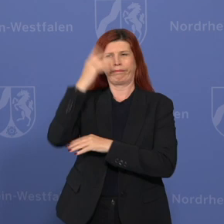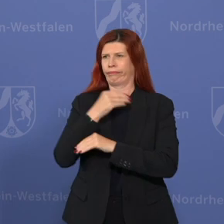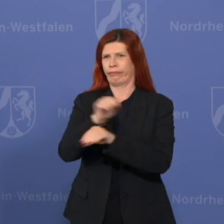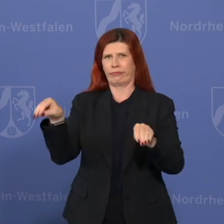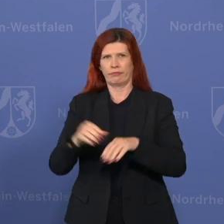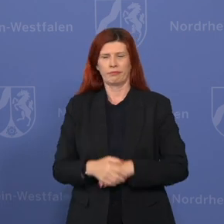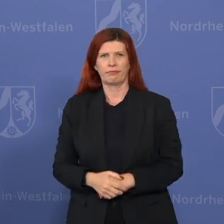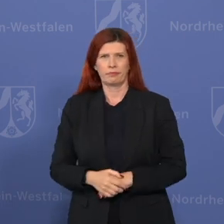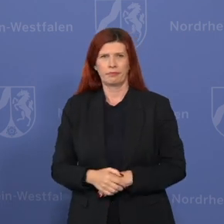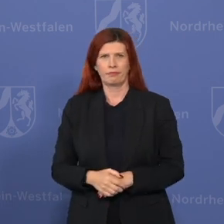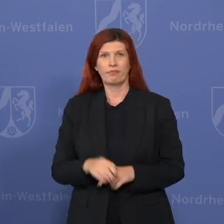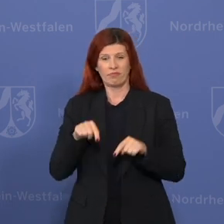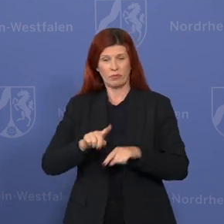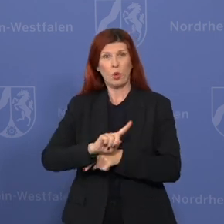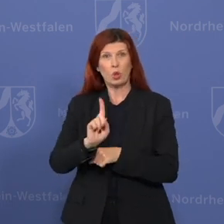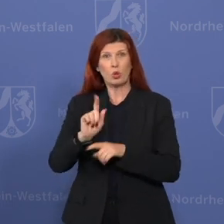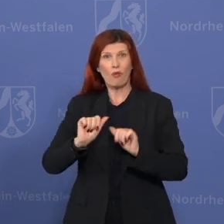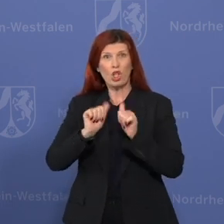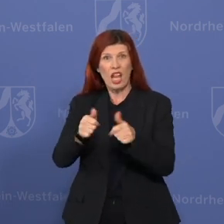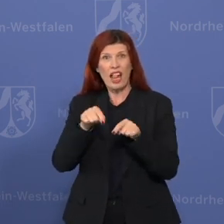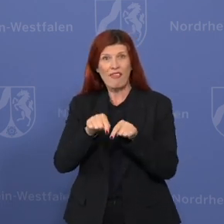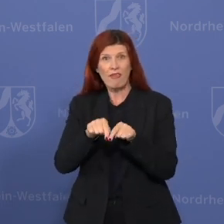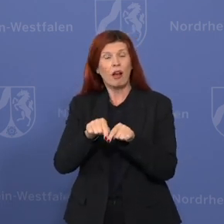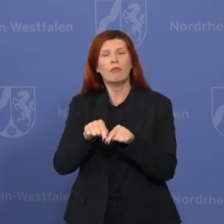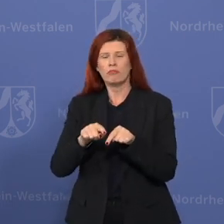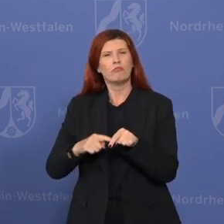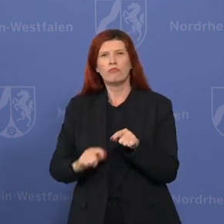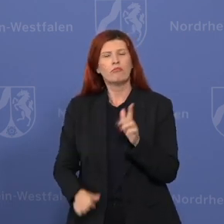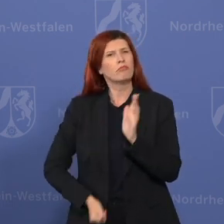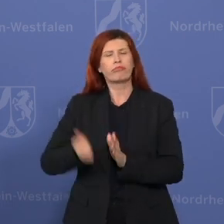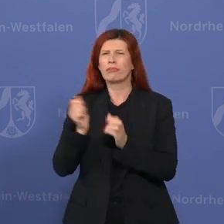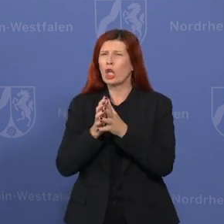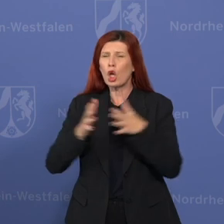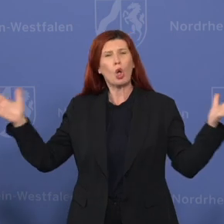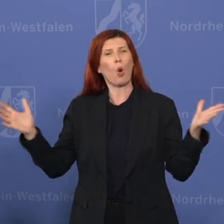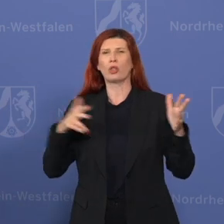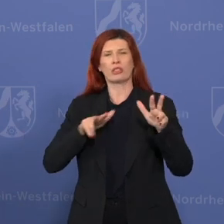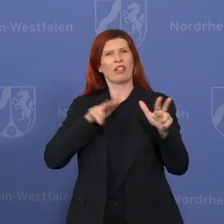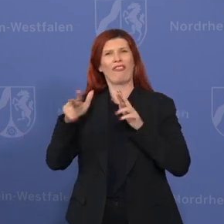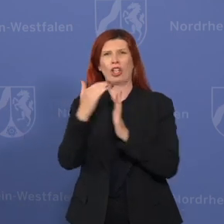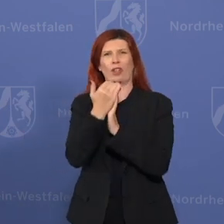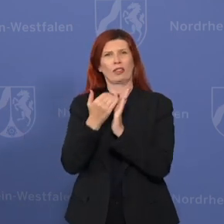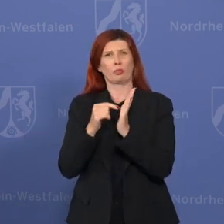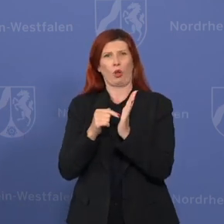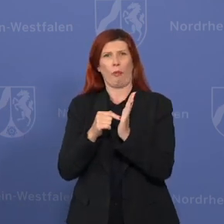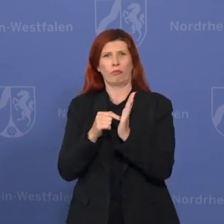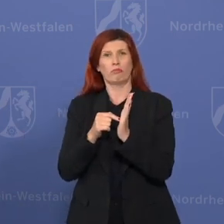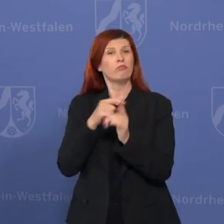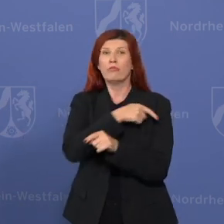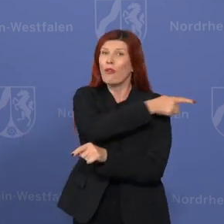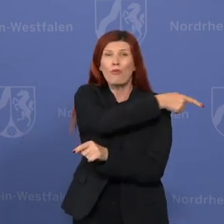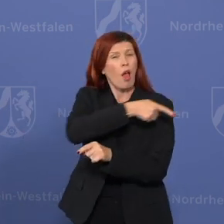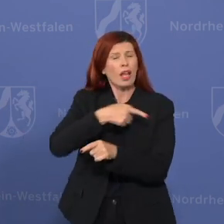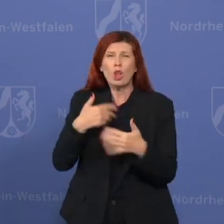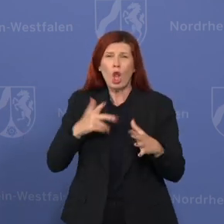das bisher größte Wirtschaftsprogramm in Nordrhein-Westfalen, mit dem Bund und Land gemeinsam die